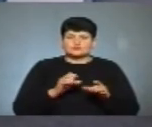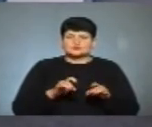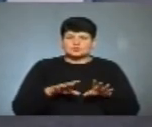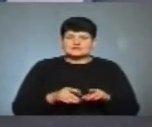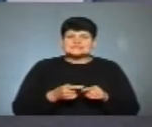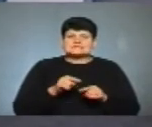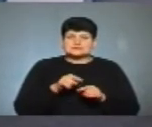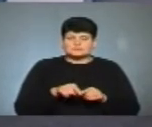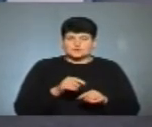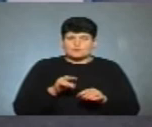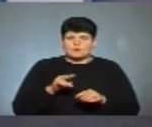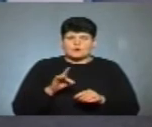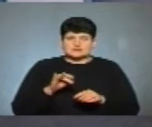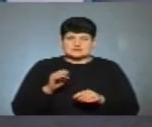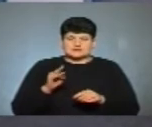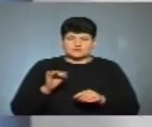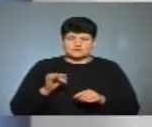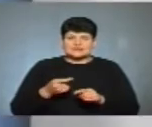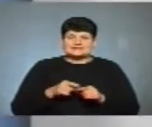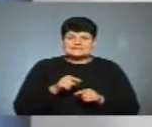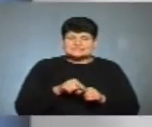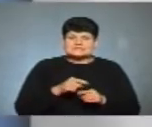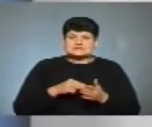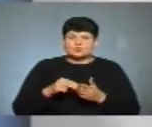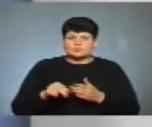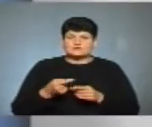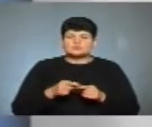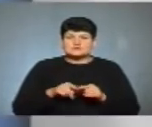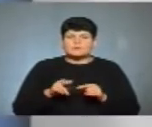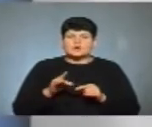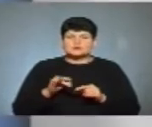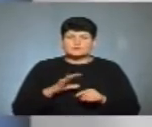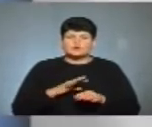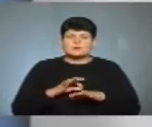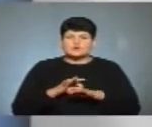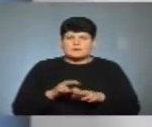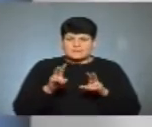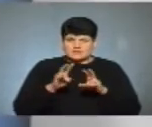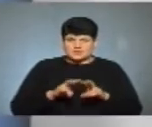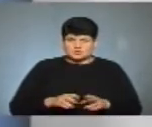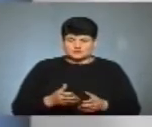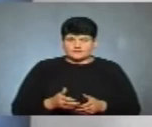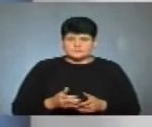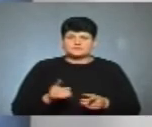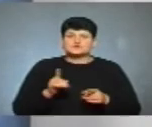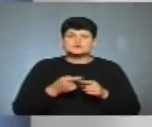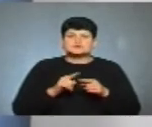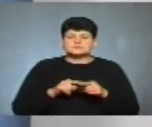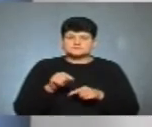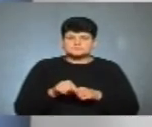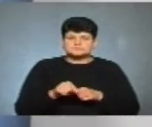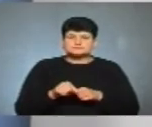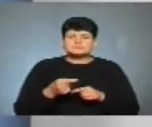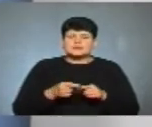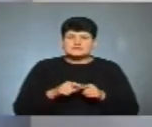цією процедурою. От, і саме ці закупівлі, якраз по цій процедурі, які були проведені, ми аналізували. Що це за процедура? Це